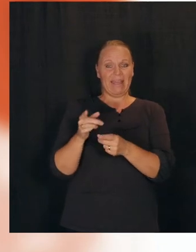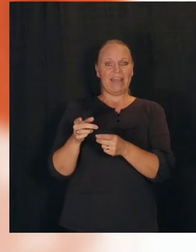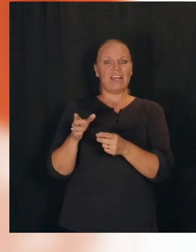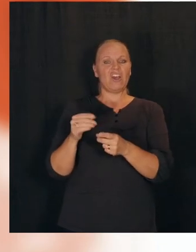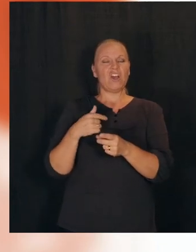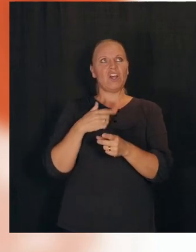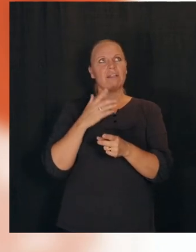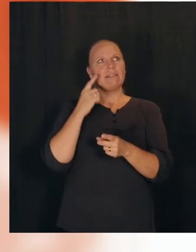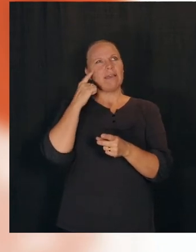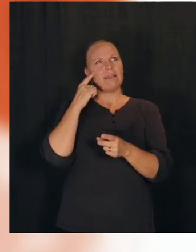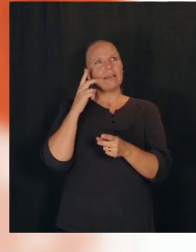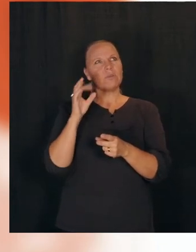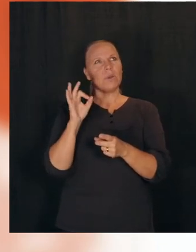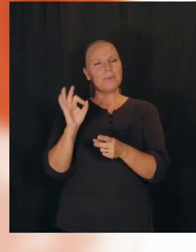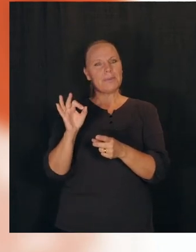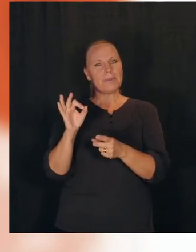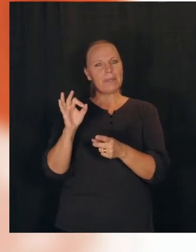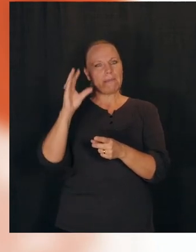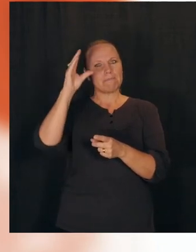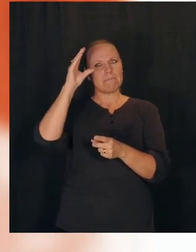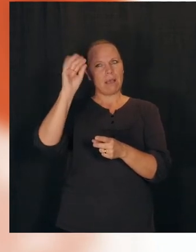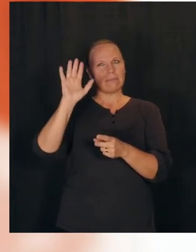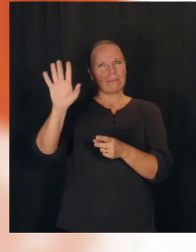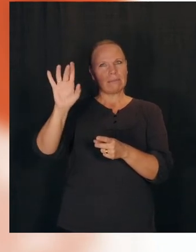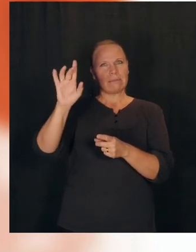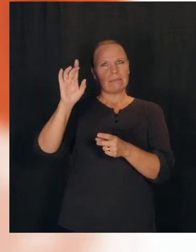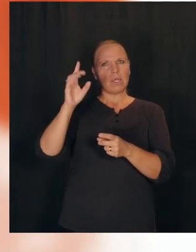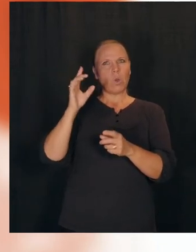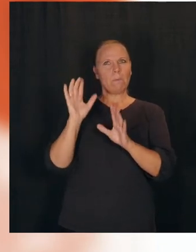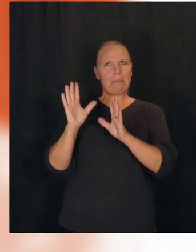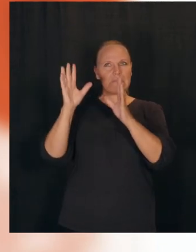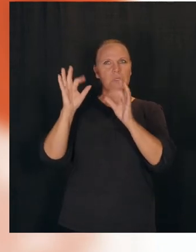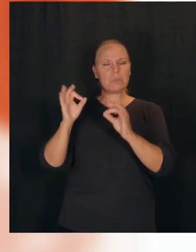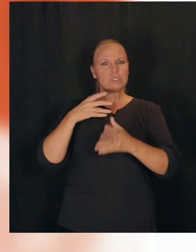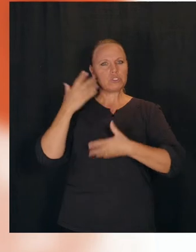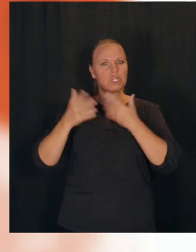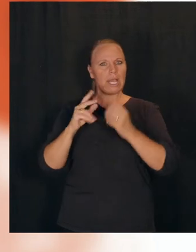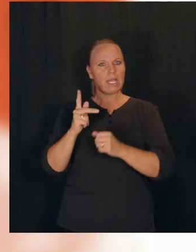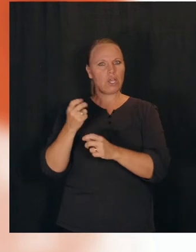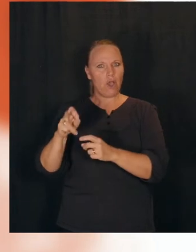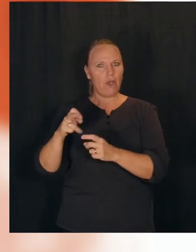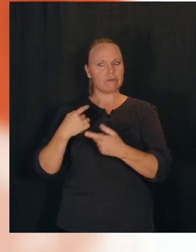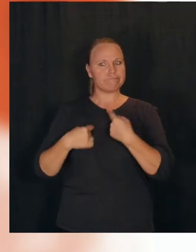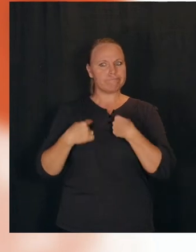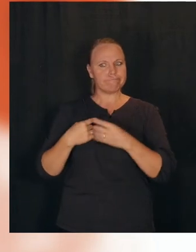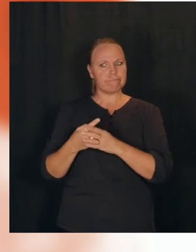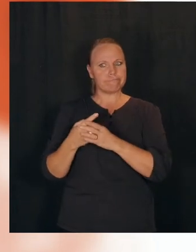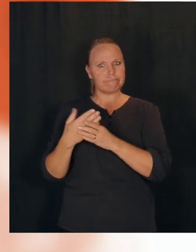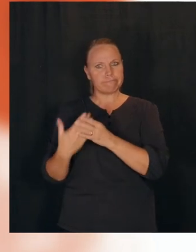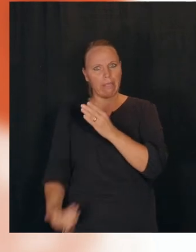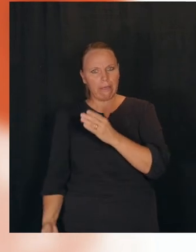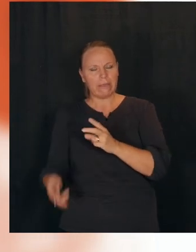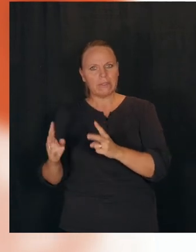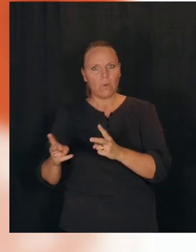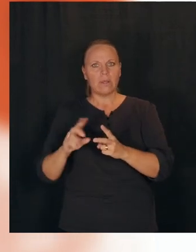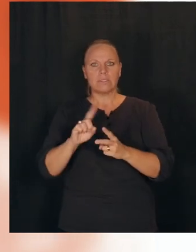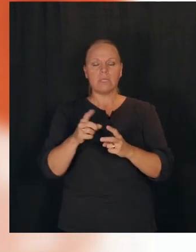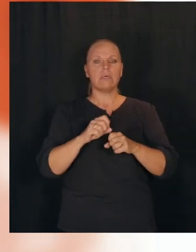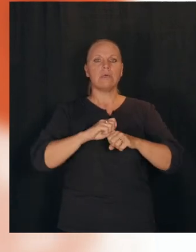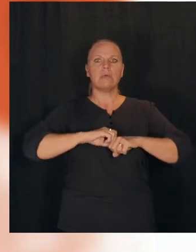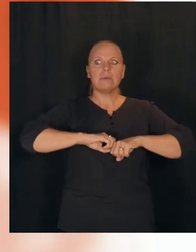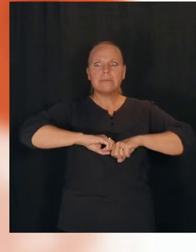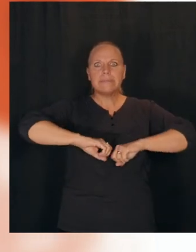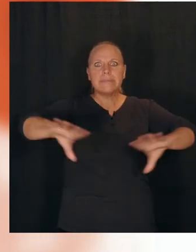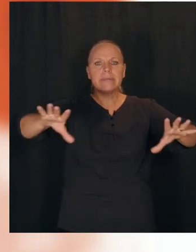situationen, hur det var för honom att sjunga kör, så föddes en väldigt bred mainstream-produkt,